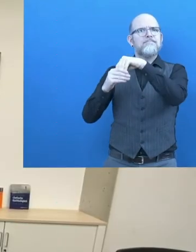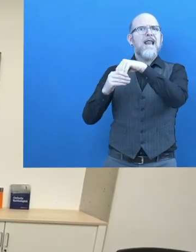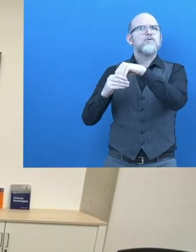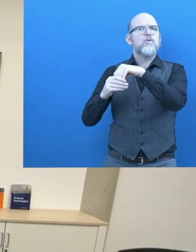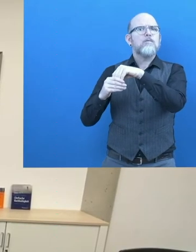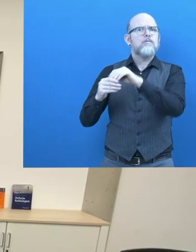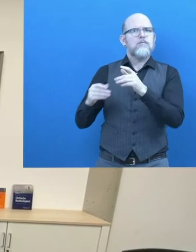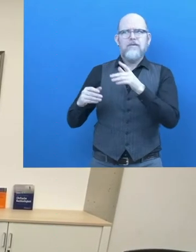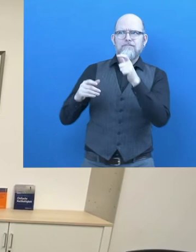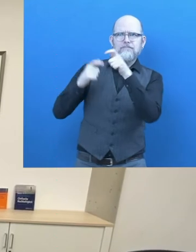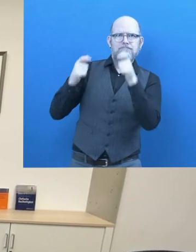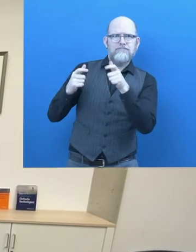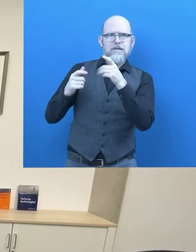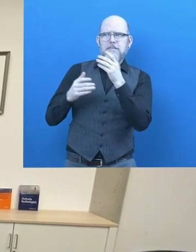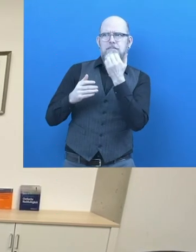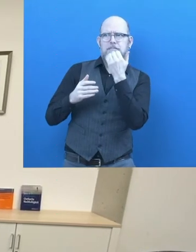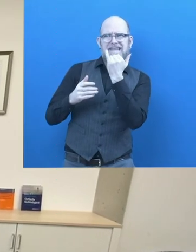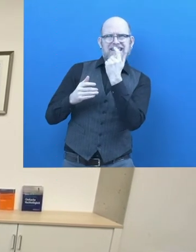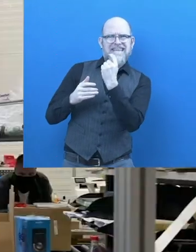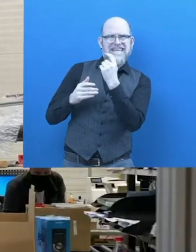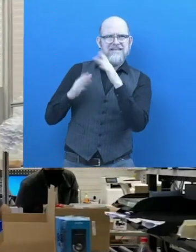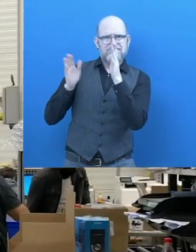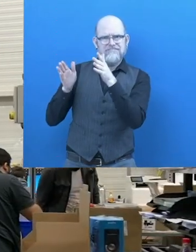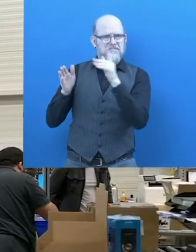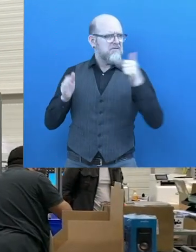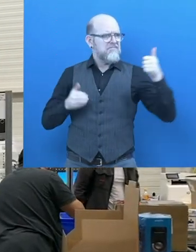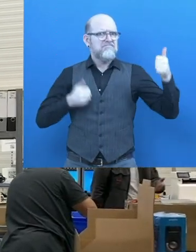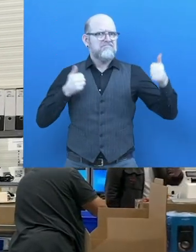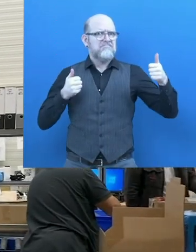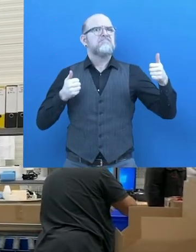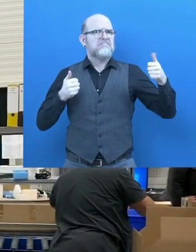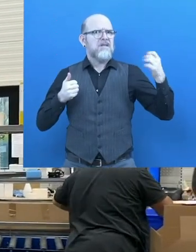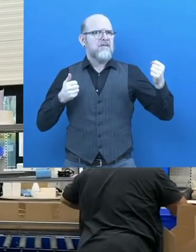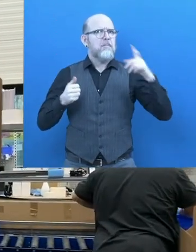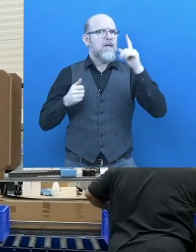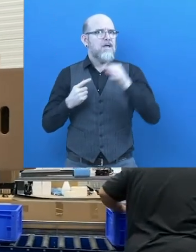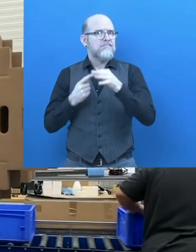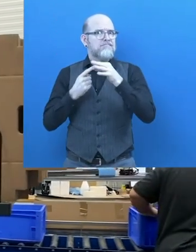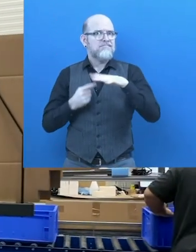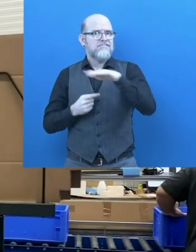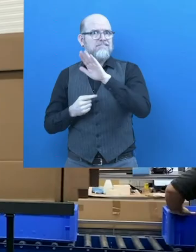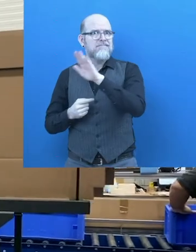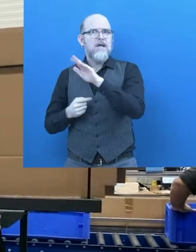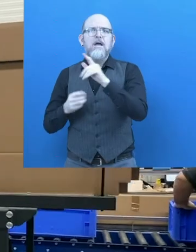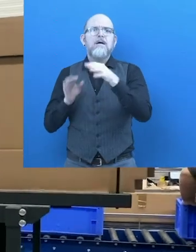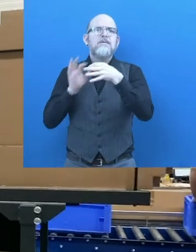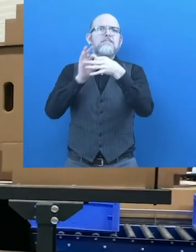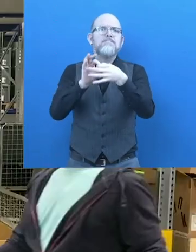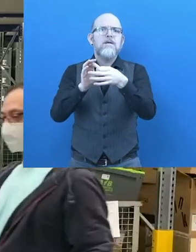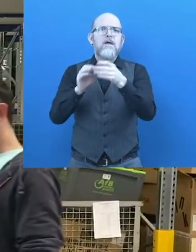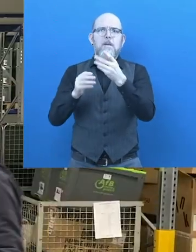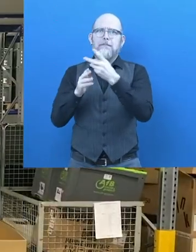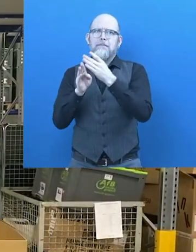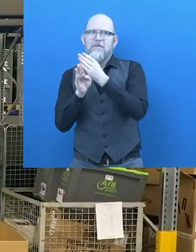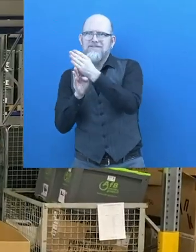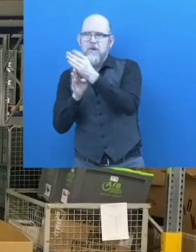Die AFB ist ein privat geführtes, gemeinnütziges Inklusionsunternehmen in der IT-Branche und behauptet sich im normalen Wettbewerb.